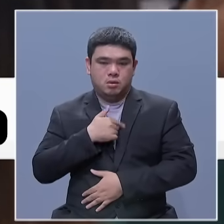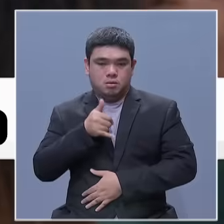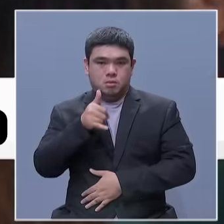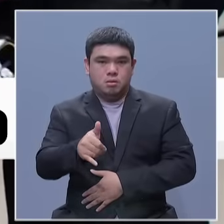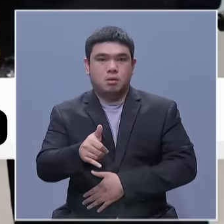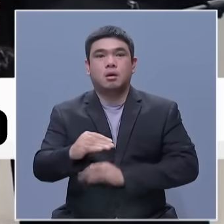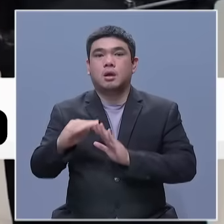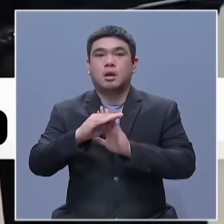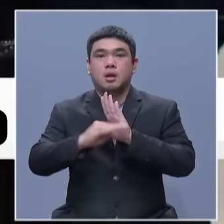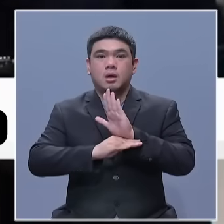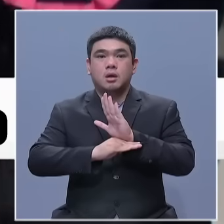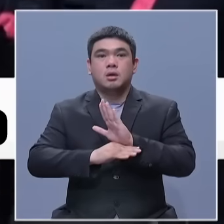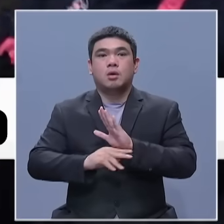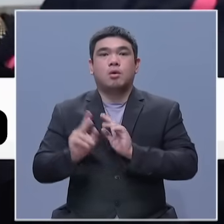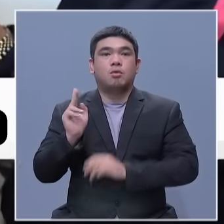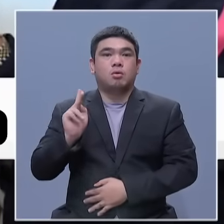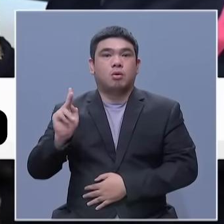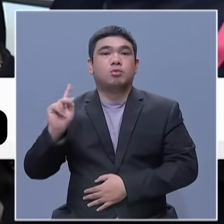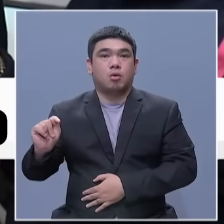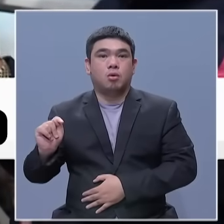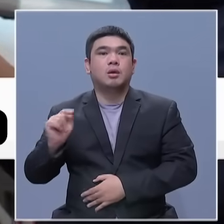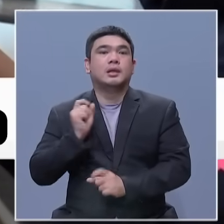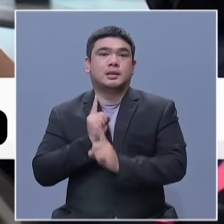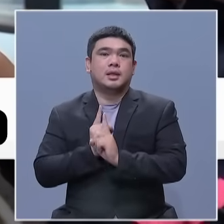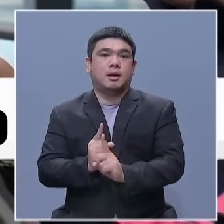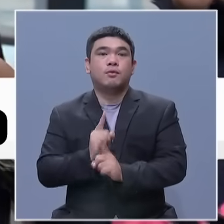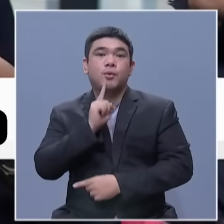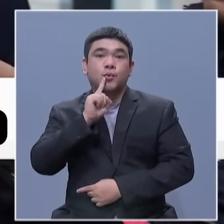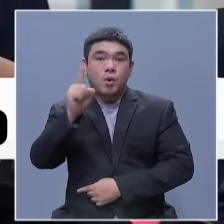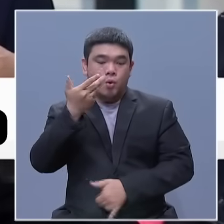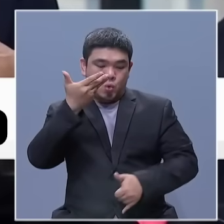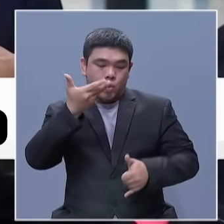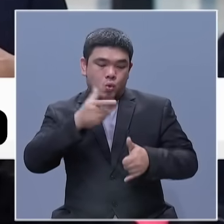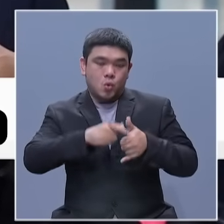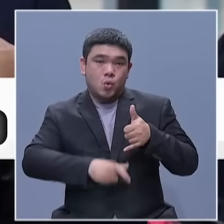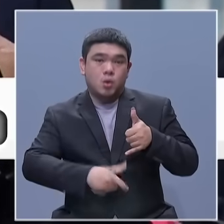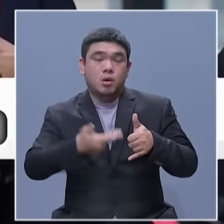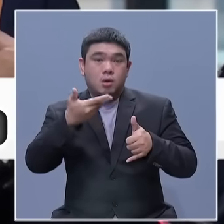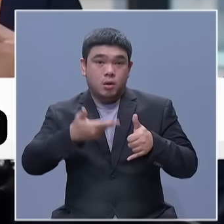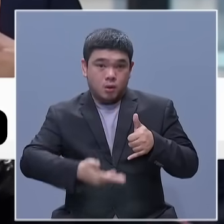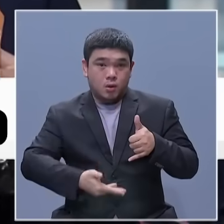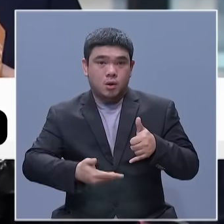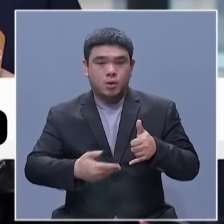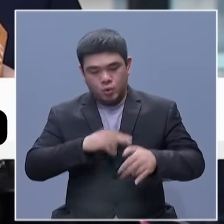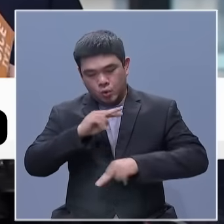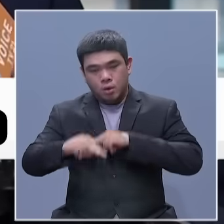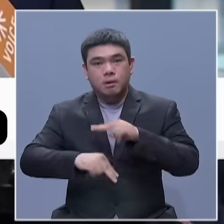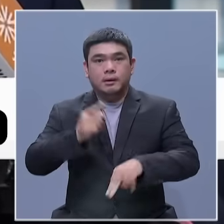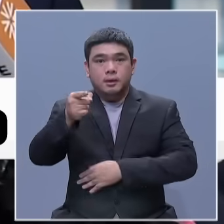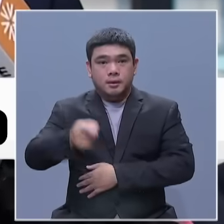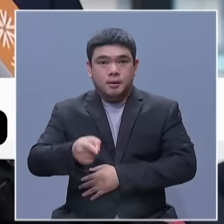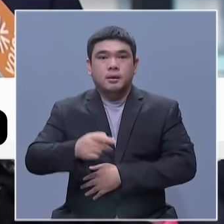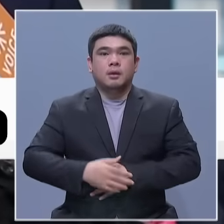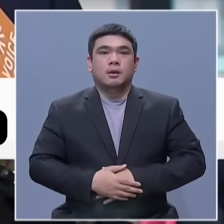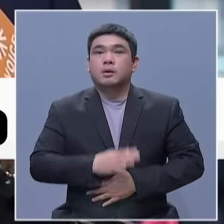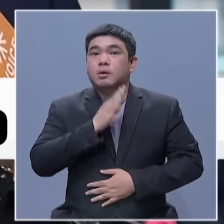าสู่กระบวนการตรวจสอบในชั้นกกต.ตามที่ถูกร้องเรียนเรื่องคุณสมบัติการเป็นส.ส.เพื่อพิสูจน์ความจริงเห็นบอกว่